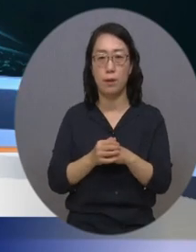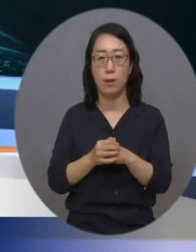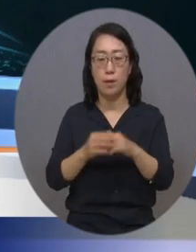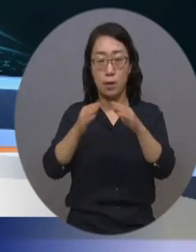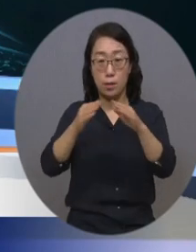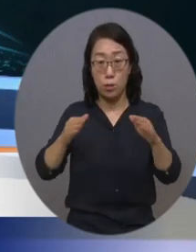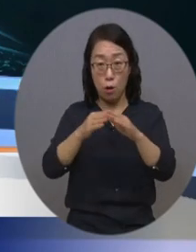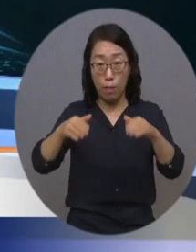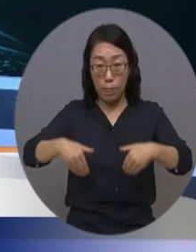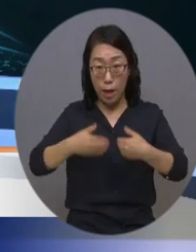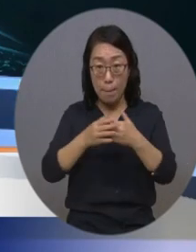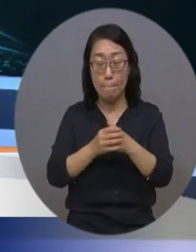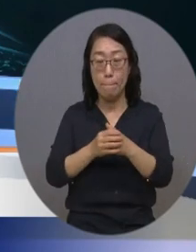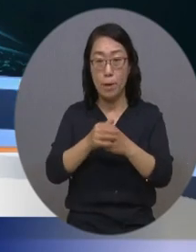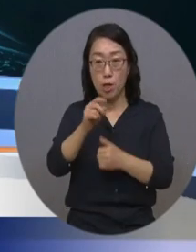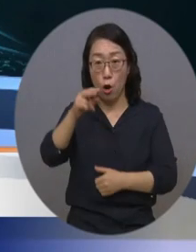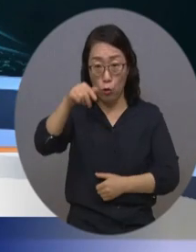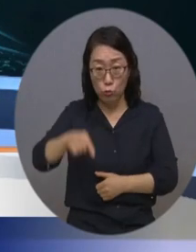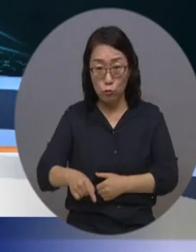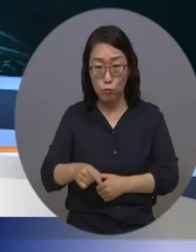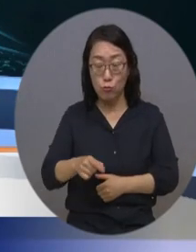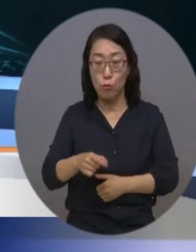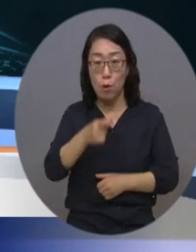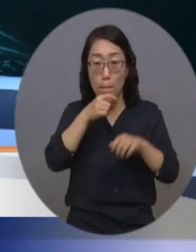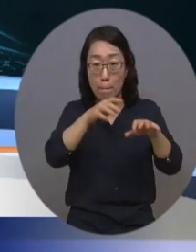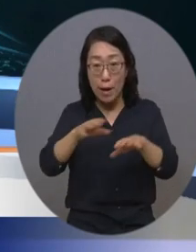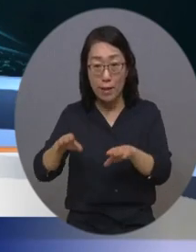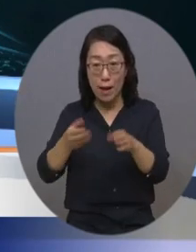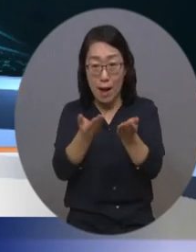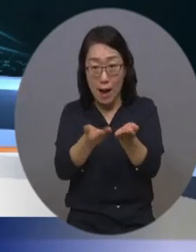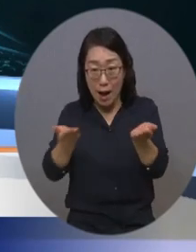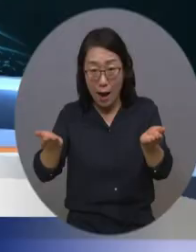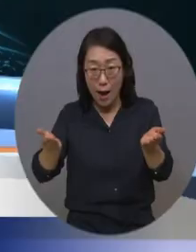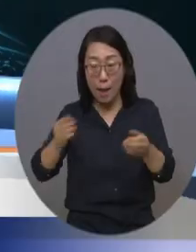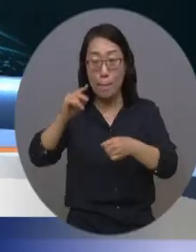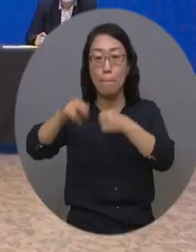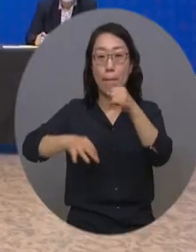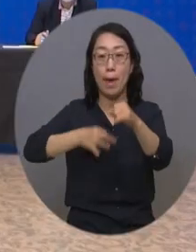전남 여수시가 개항 100주년을 맞아 기념 심포지엄을 열었습니다.